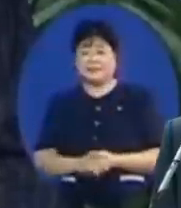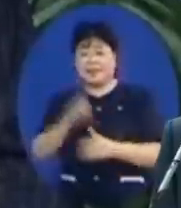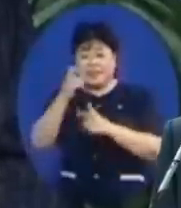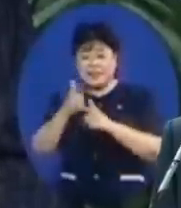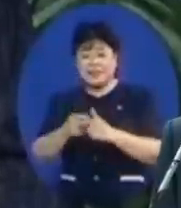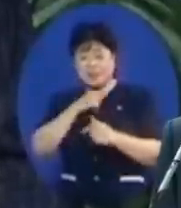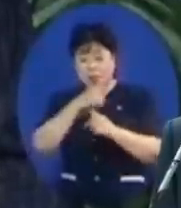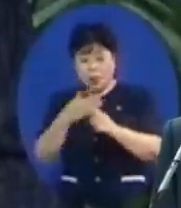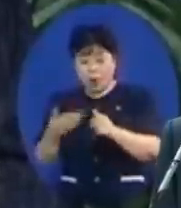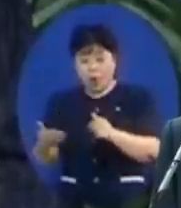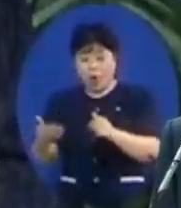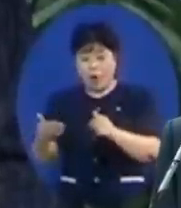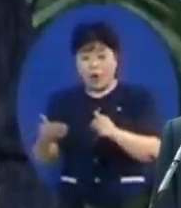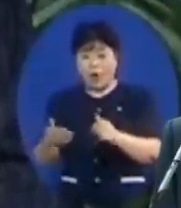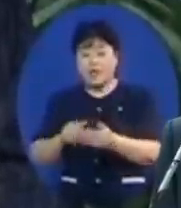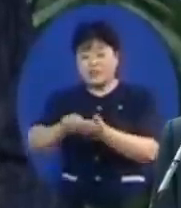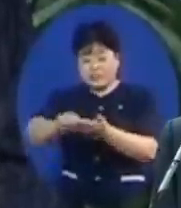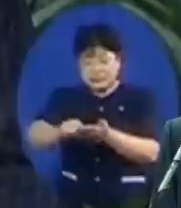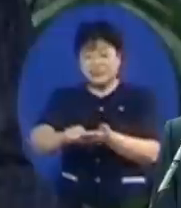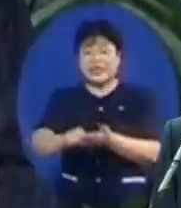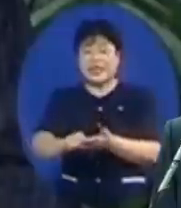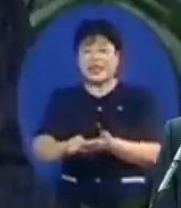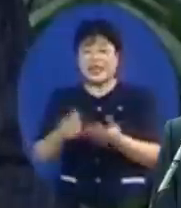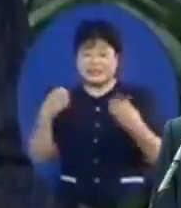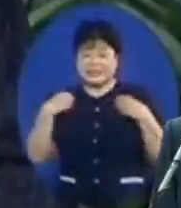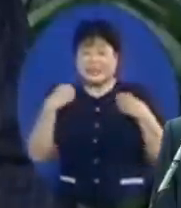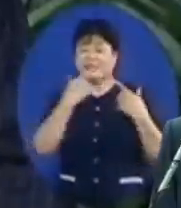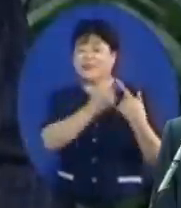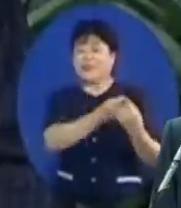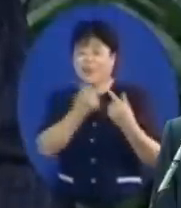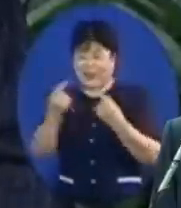예수님의 보혈이 바로 그 지우개인 것입니다.